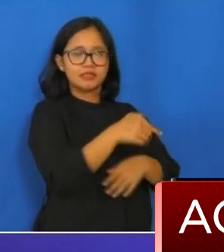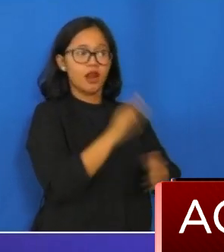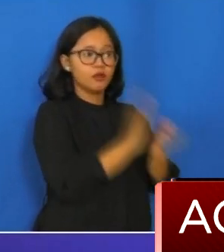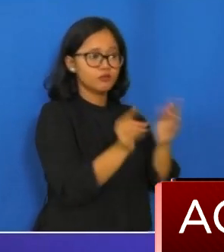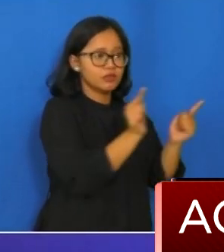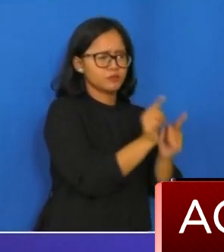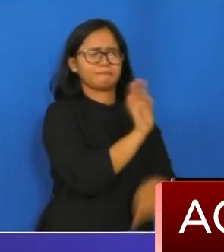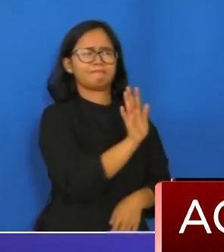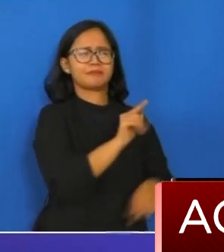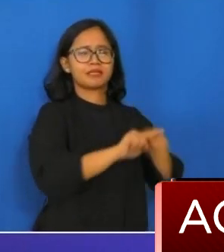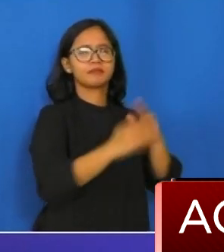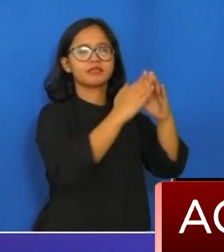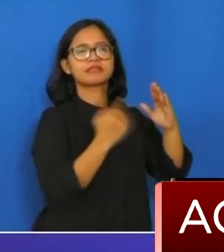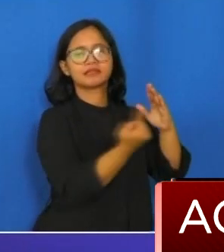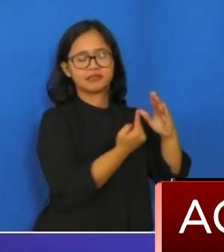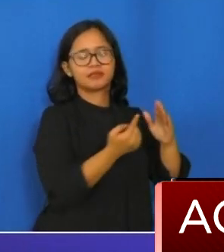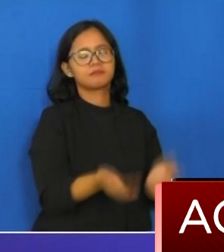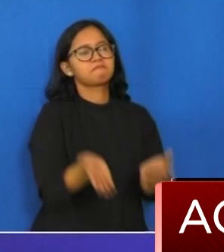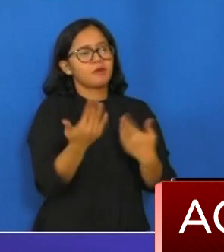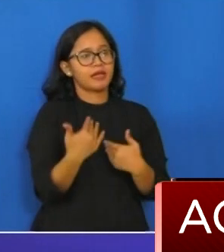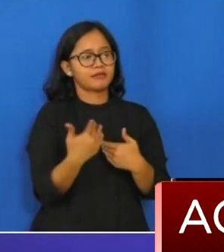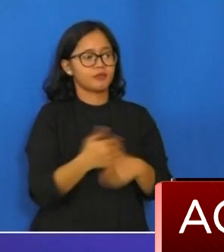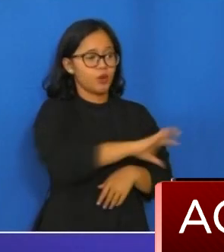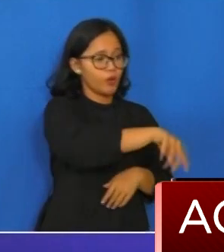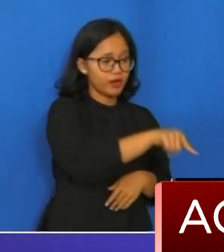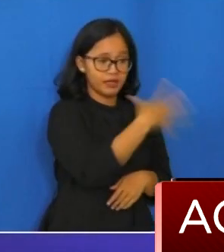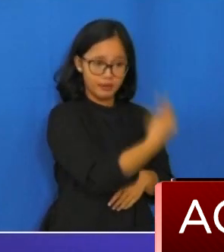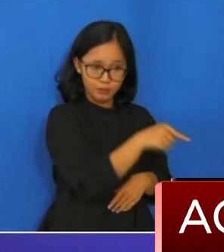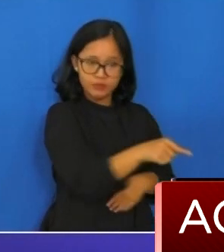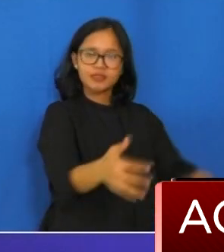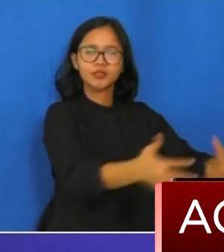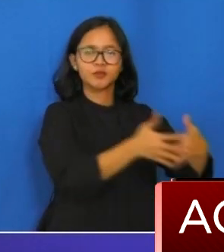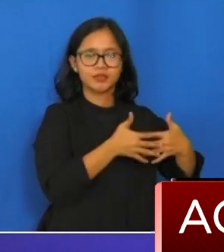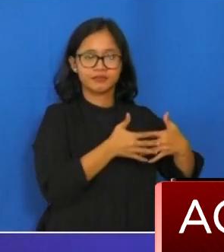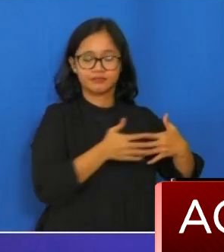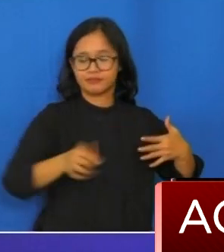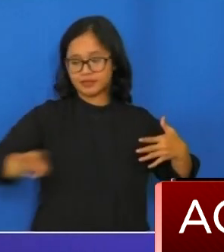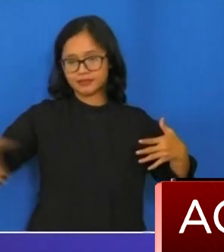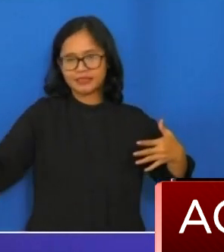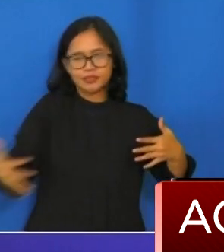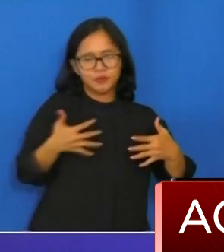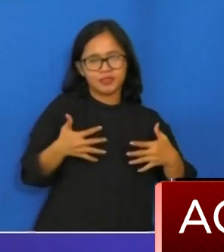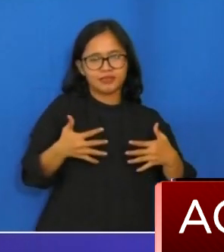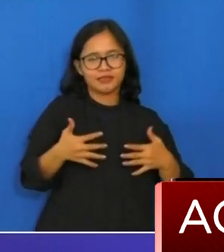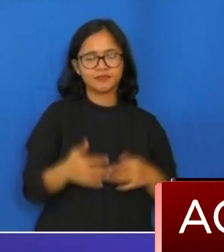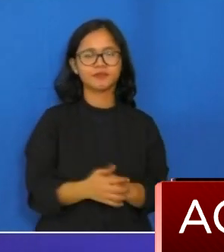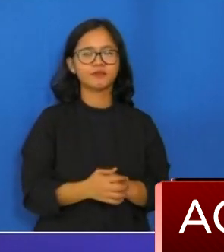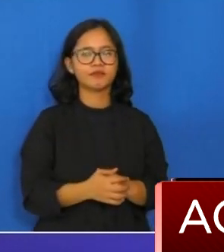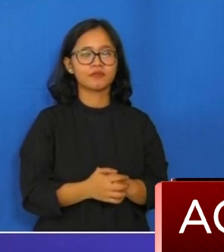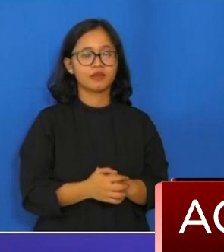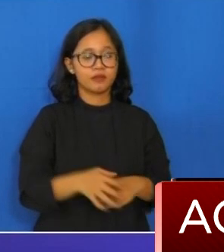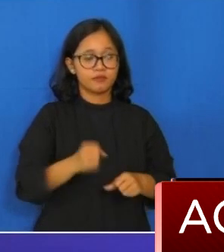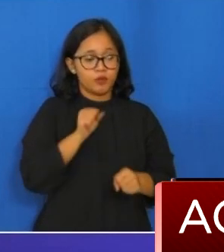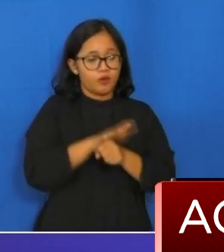Klin dungi keluarga kita yang ada di kampung halaman saudara-saudara keberhasilan membendung